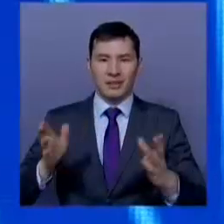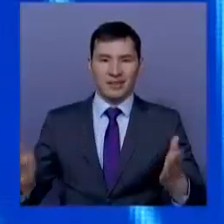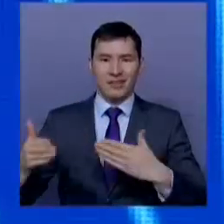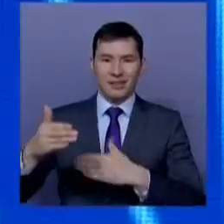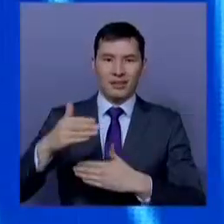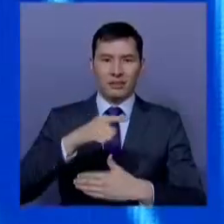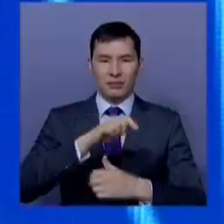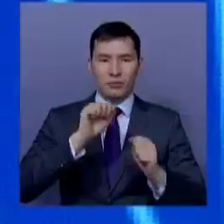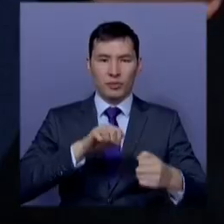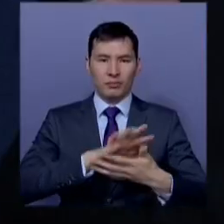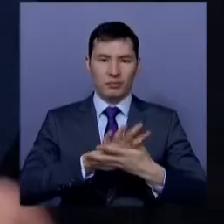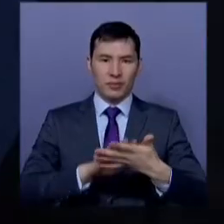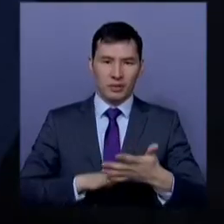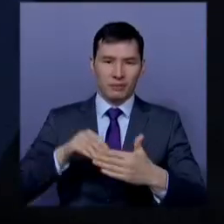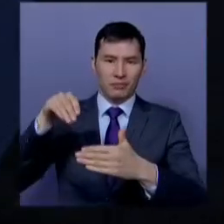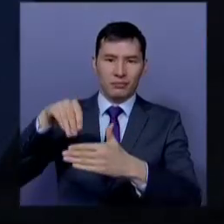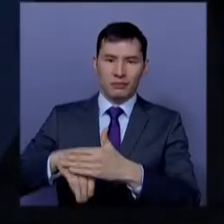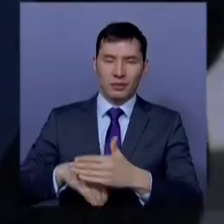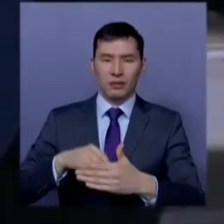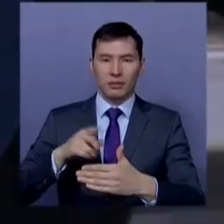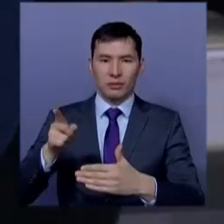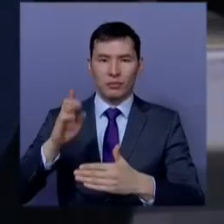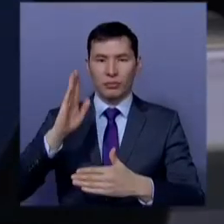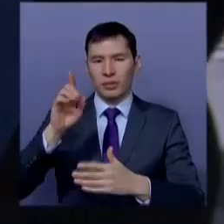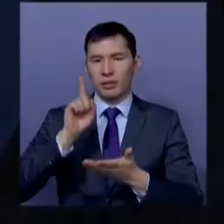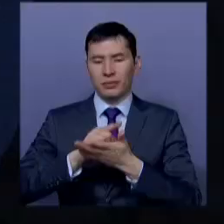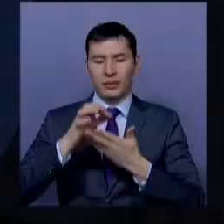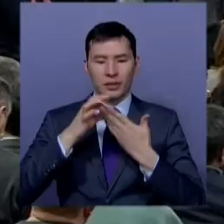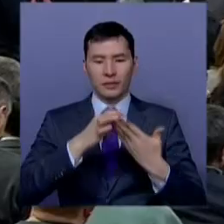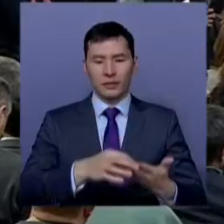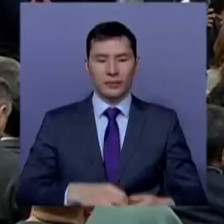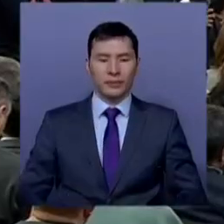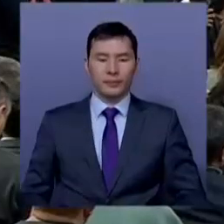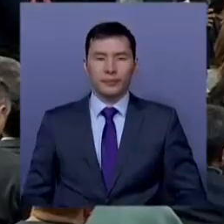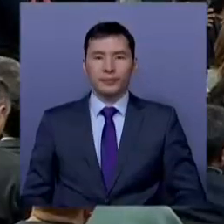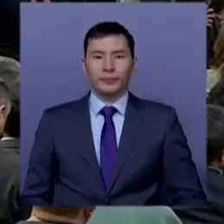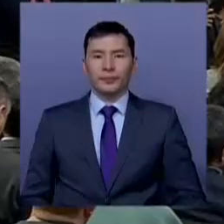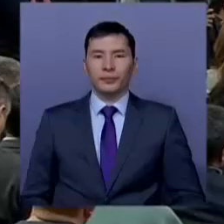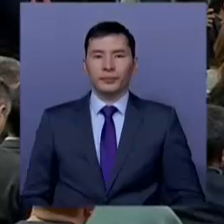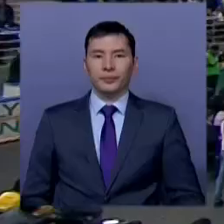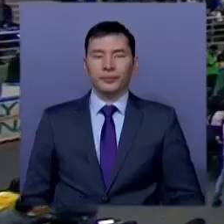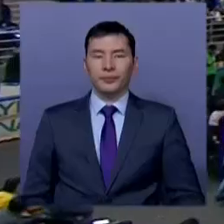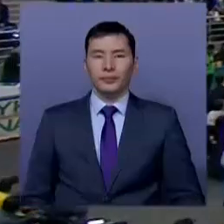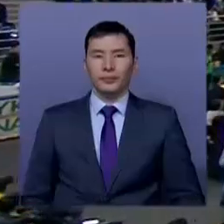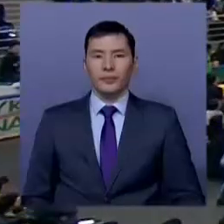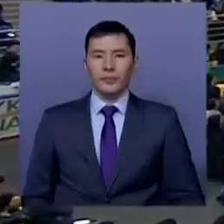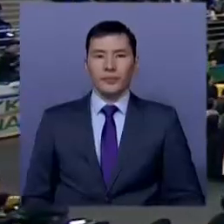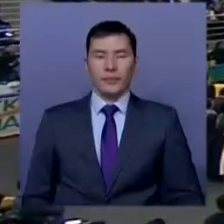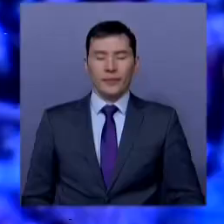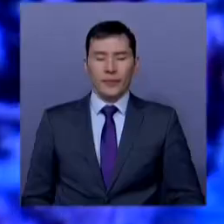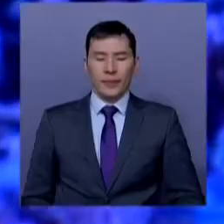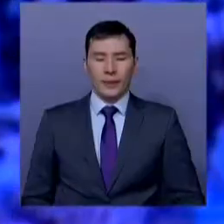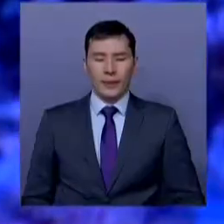Кейбір сұрақтарды өздеріне түртіп, тұрғындарды мәселені жұмыла бірге шешуге шақырды. Қуан Нұрақын, Нұржан Оразбеков, Алматы